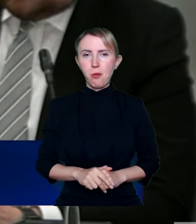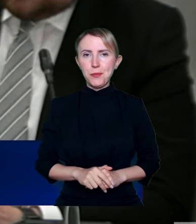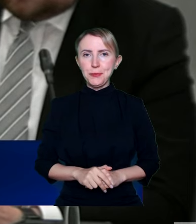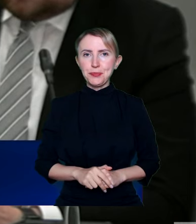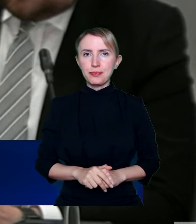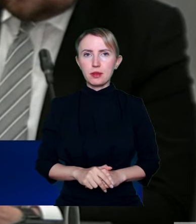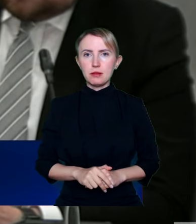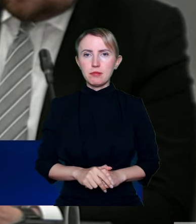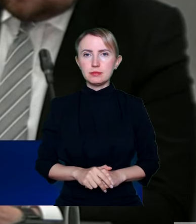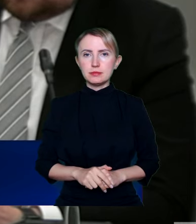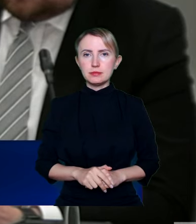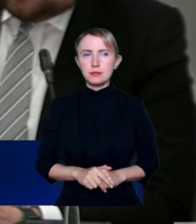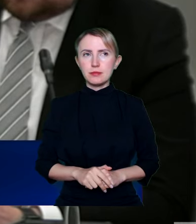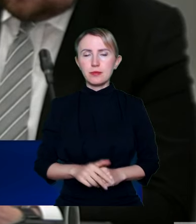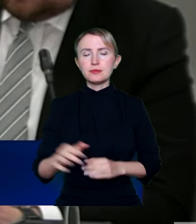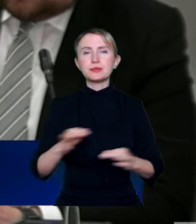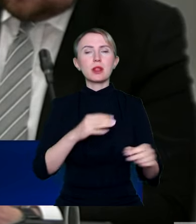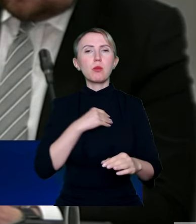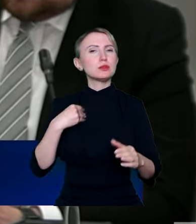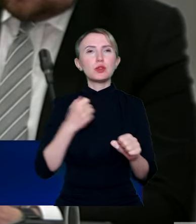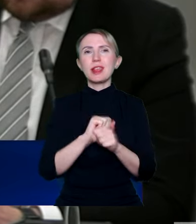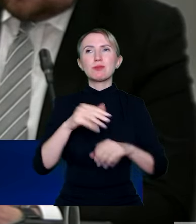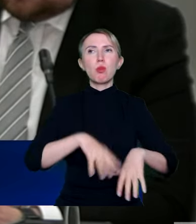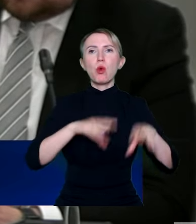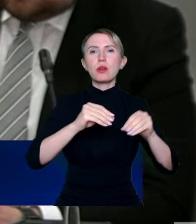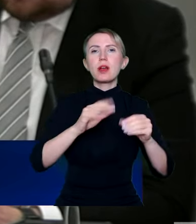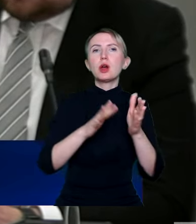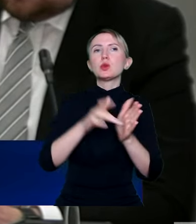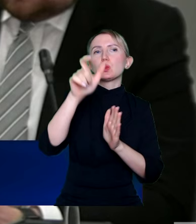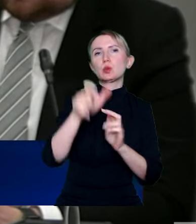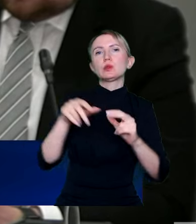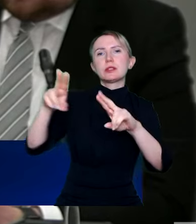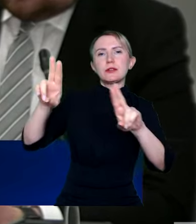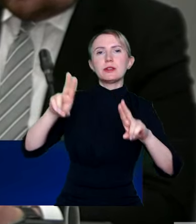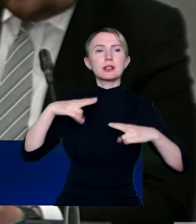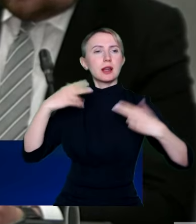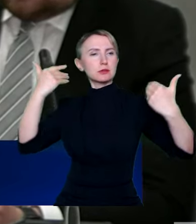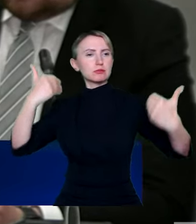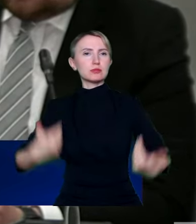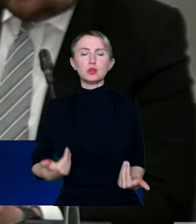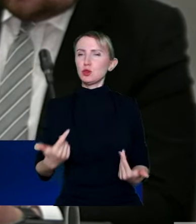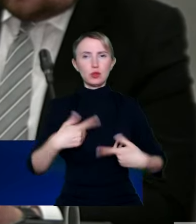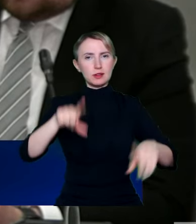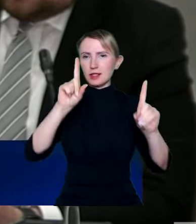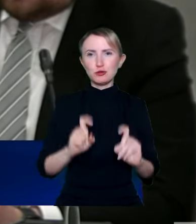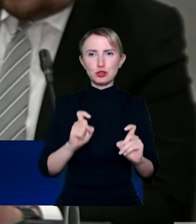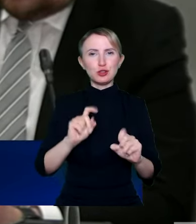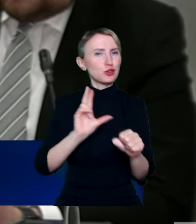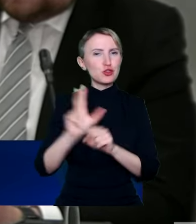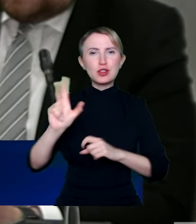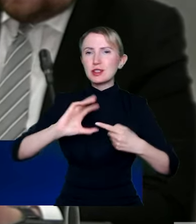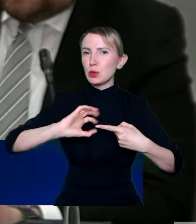nie jest jej początkiem sytuacja, gdy Donald Tusk wraca na białym koniu i ona nie rozpoczyna się 13